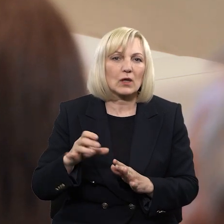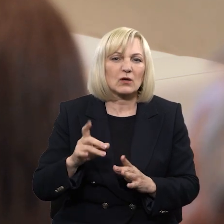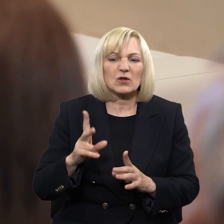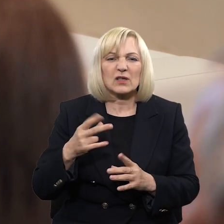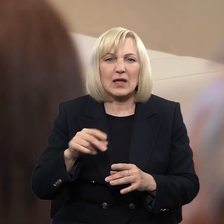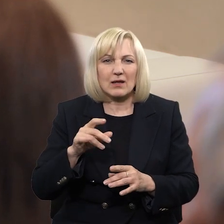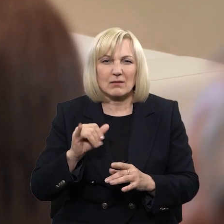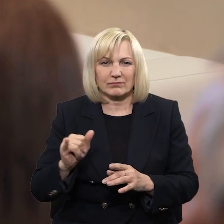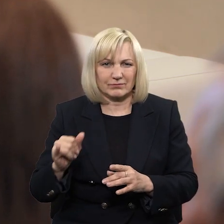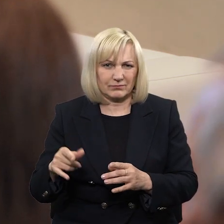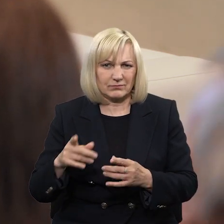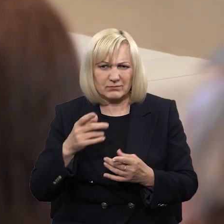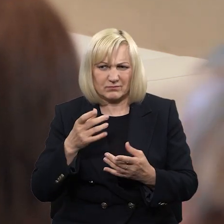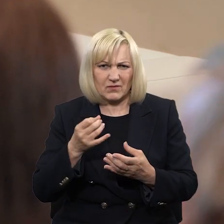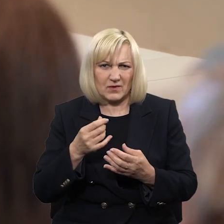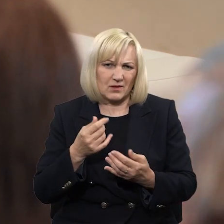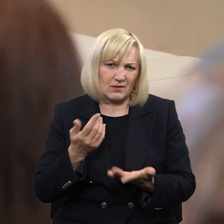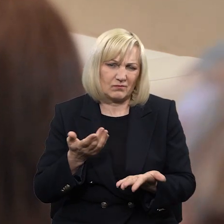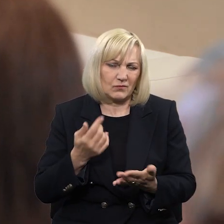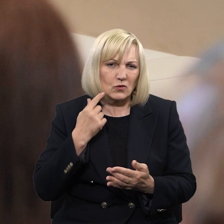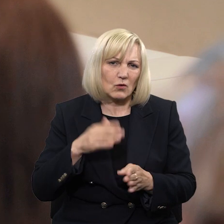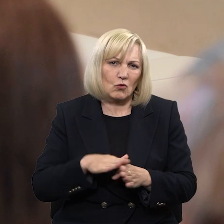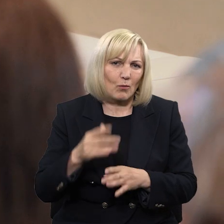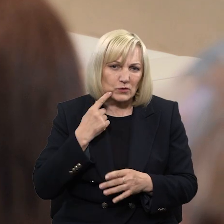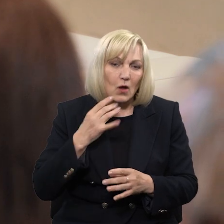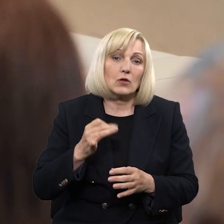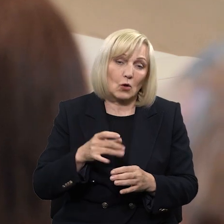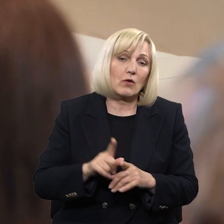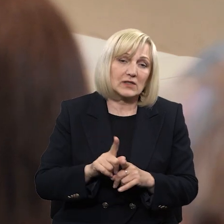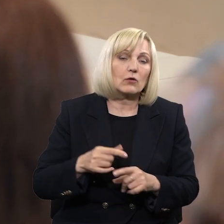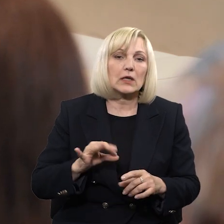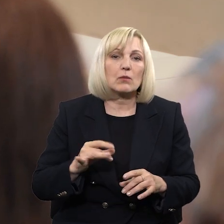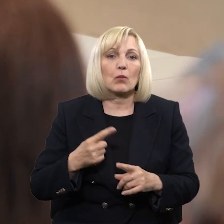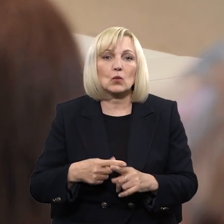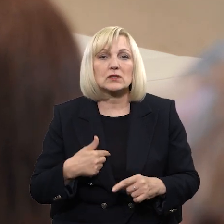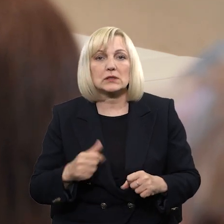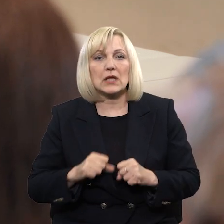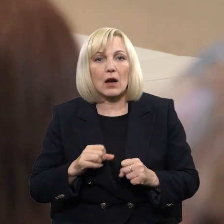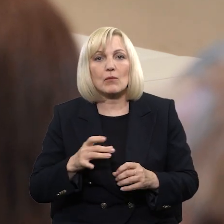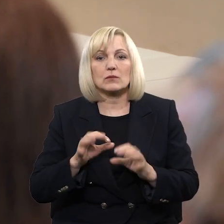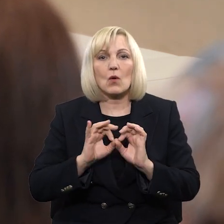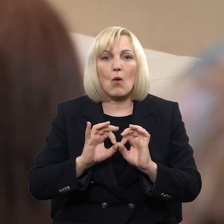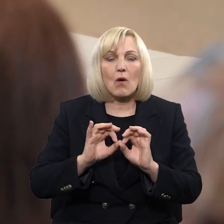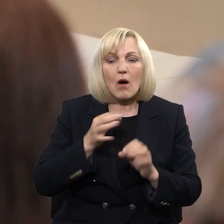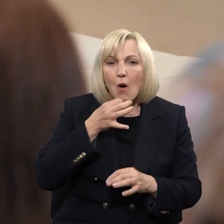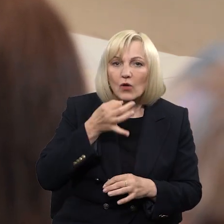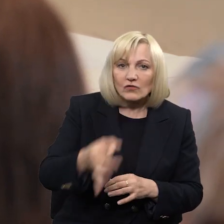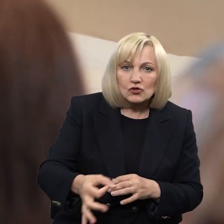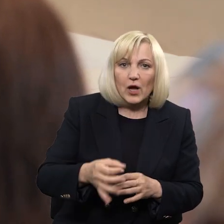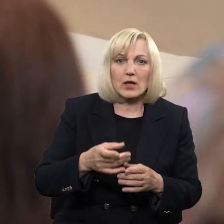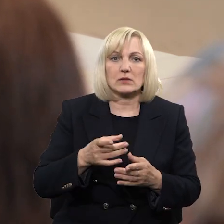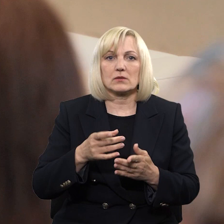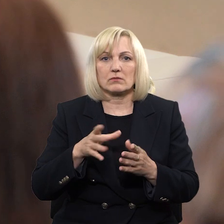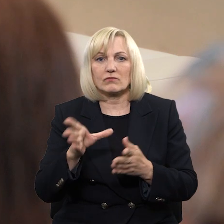неподобающий контент который вы очень много в социальных сетях Ну и стараемся отвечать и работать со всеми комментариями следить за